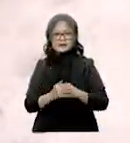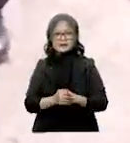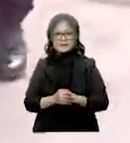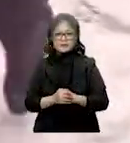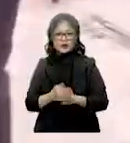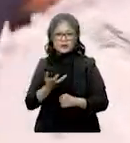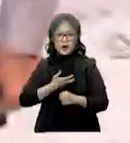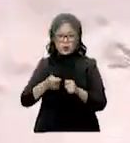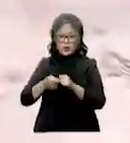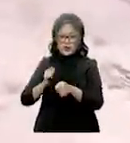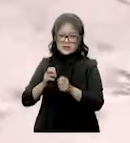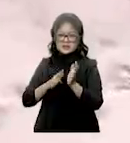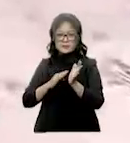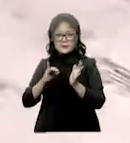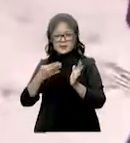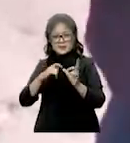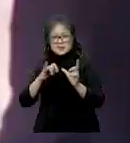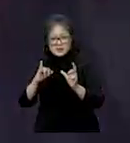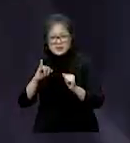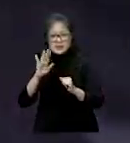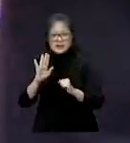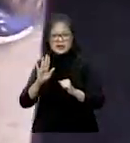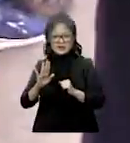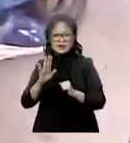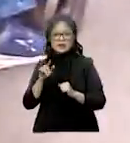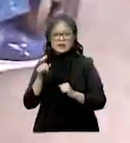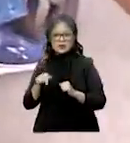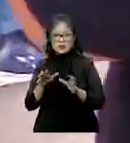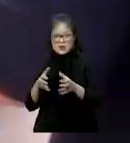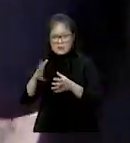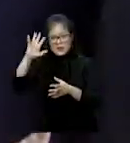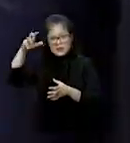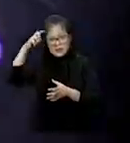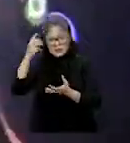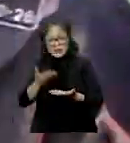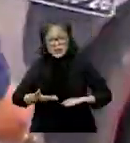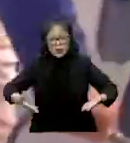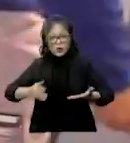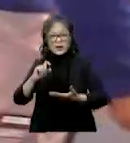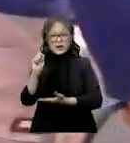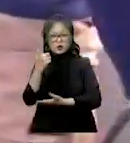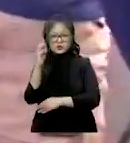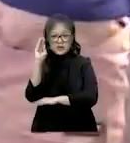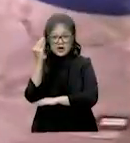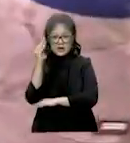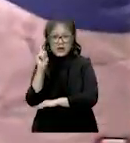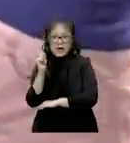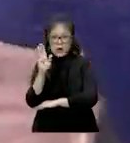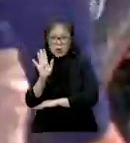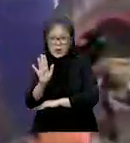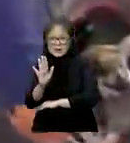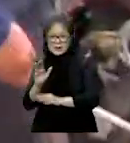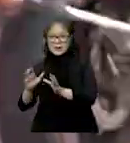uji emisi yang nantinya akan dilakukan oleh petugas dari Dinas Lingkungan Hidup DKI Jakarta. Apabila nantinya